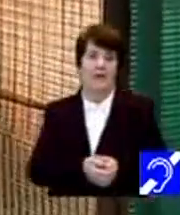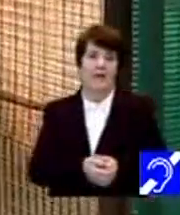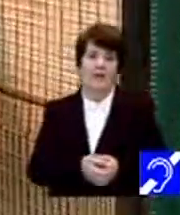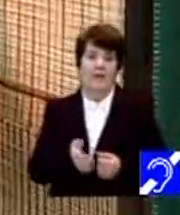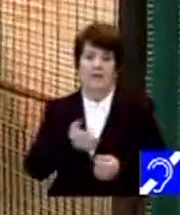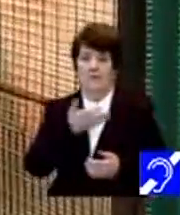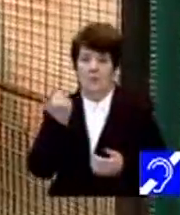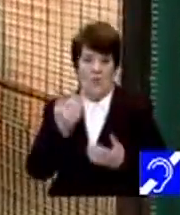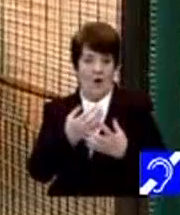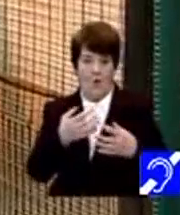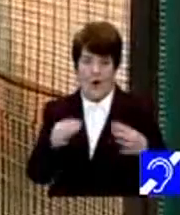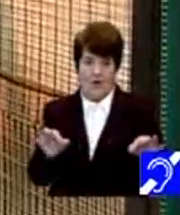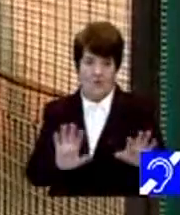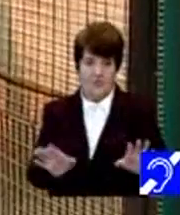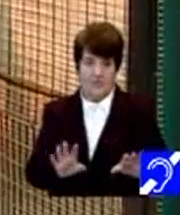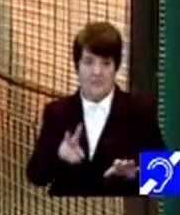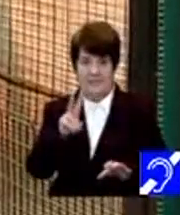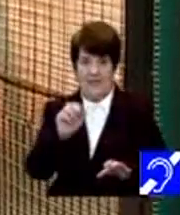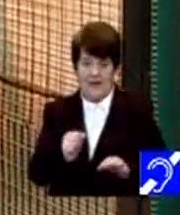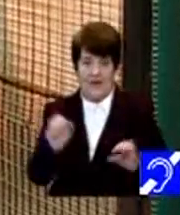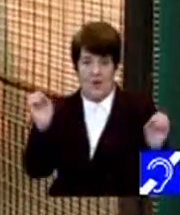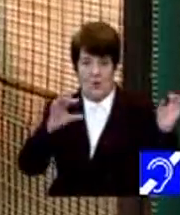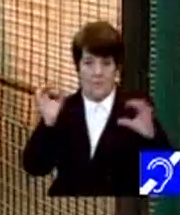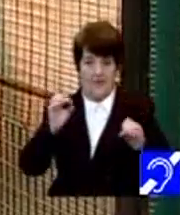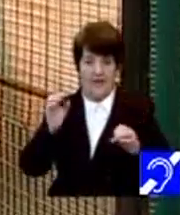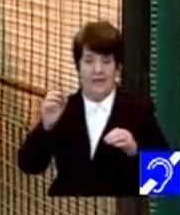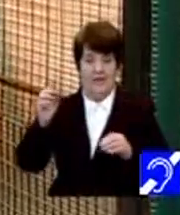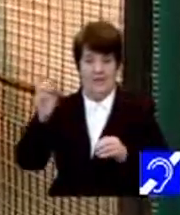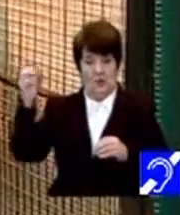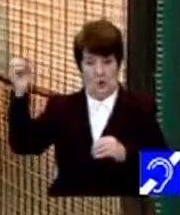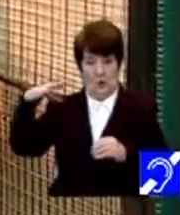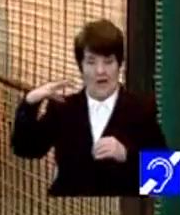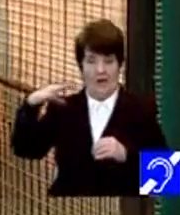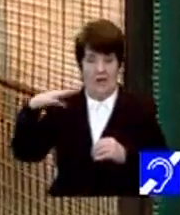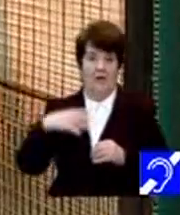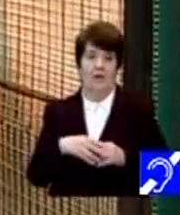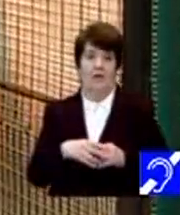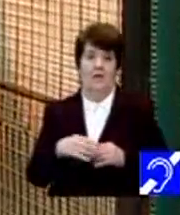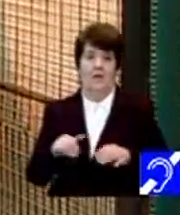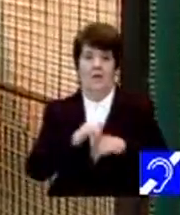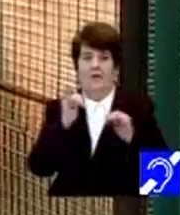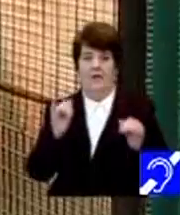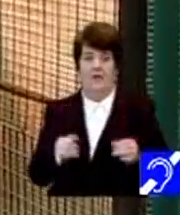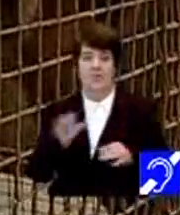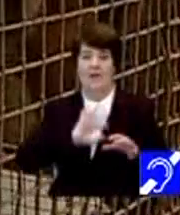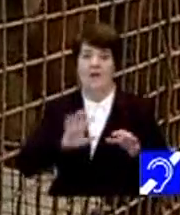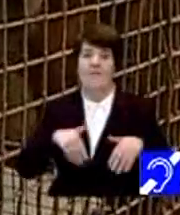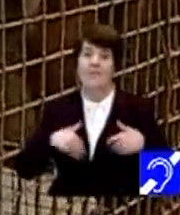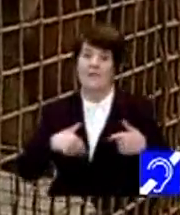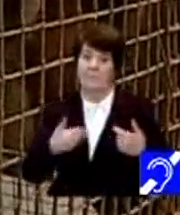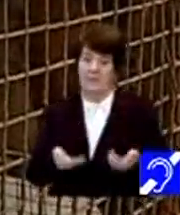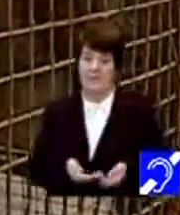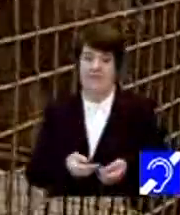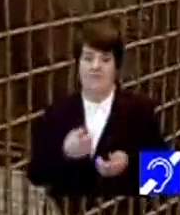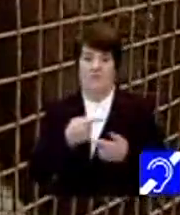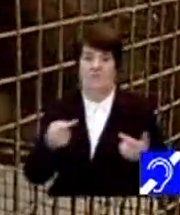becuri. Din cauza că nu au acces la lumina solară, le crește și necesarul în